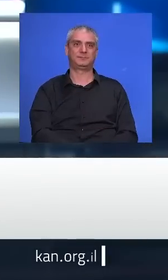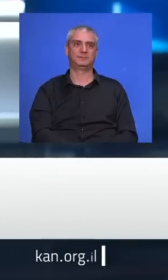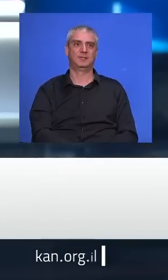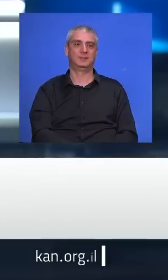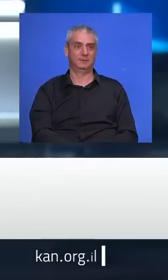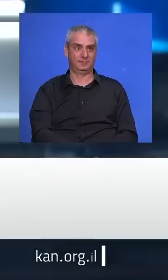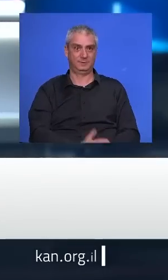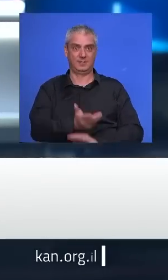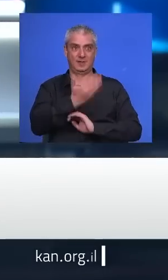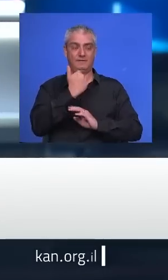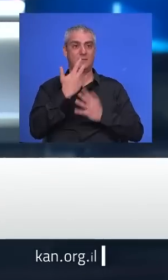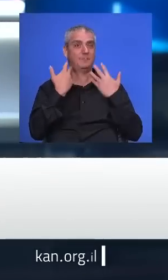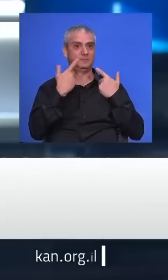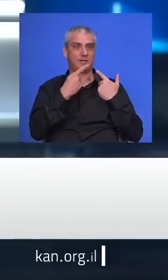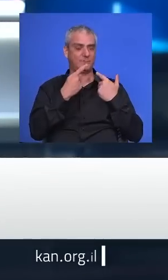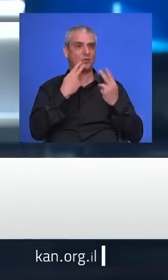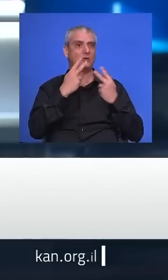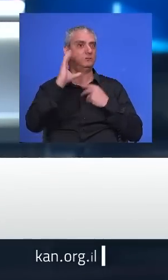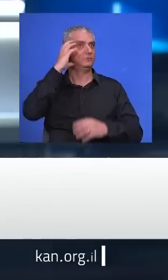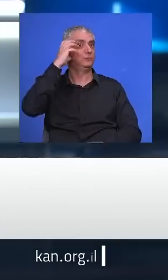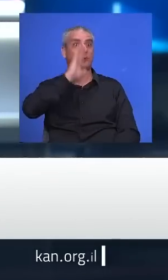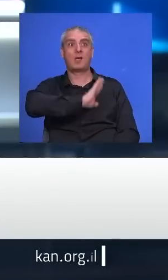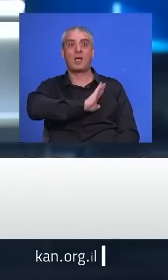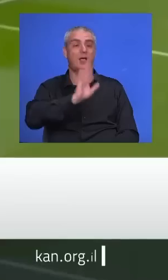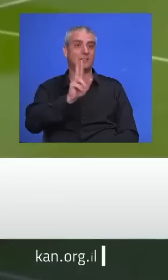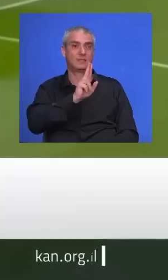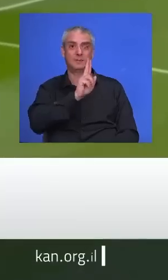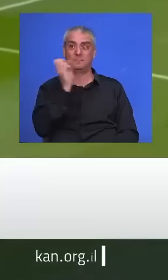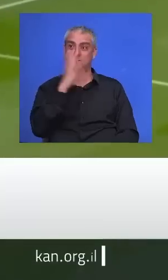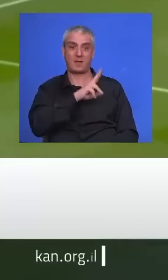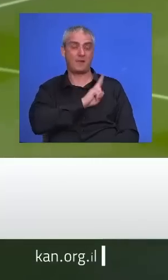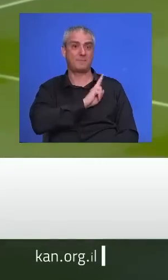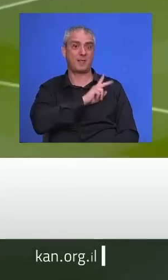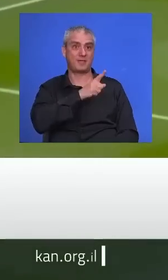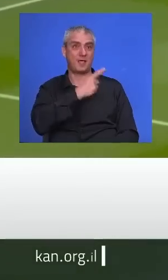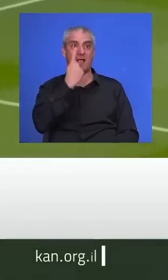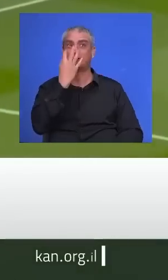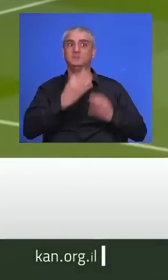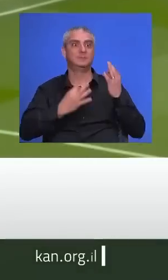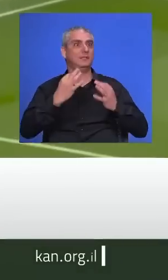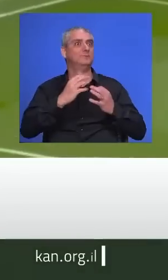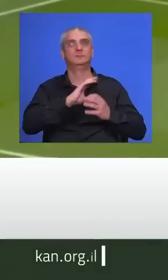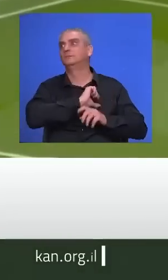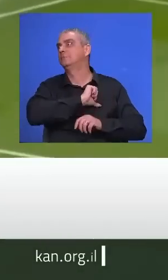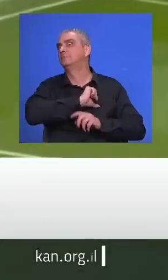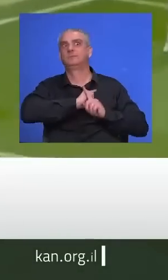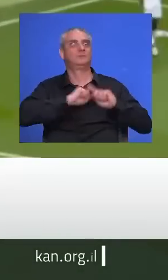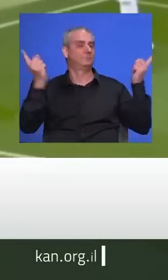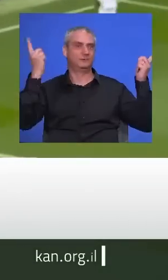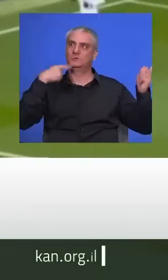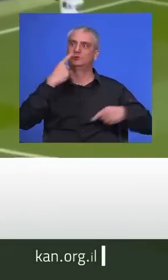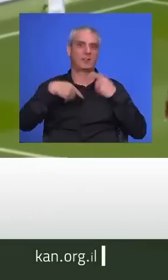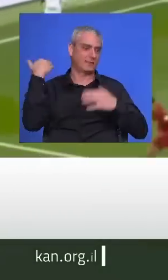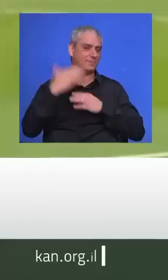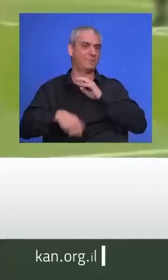רגע לפני התחזית, אנחנו עם תוצאה משוגעת שמגיעה לנו מאנגליה, אחד המשחקים הפרועים של השנים האחרונות בכדורגל